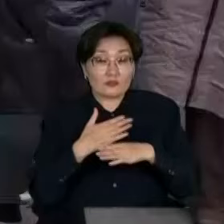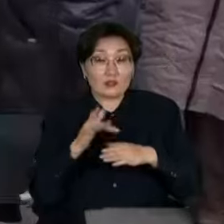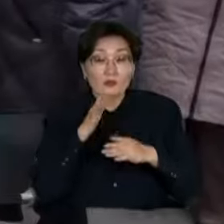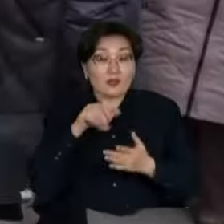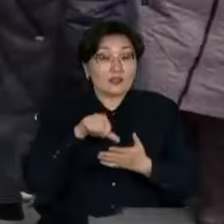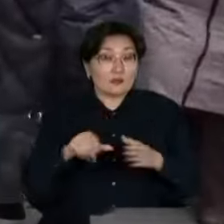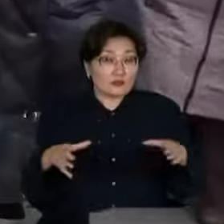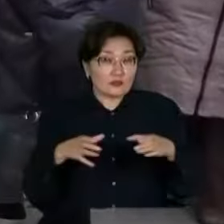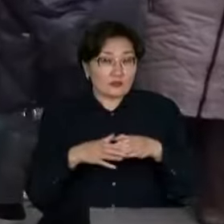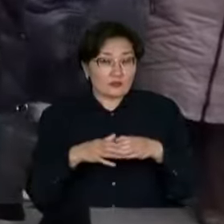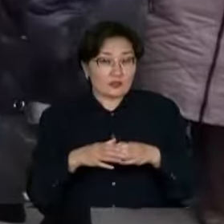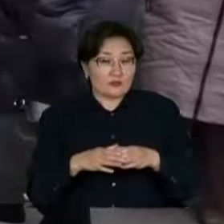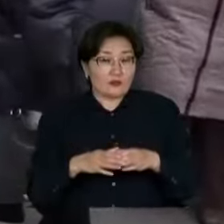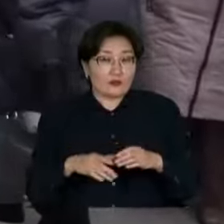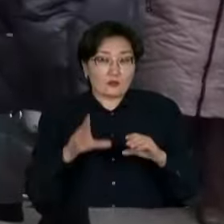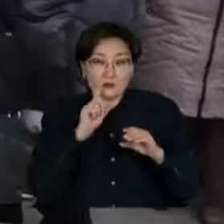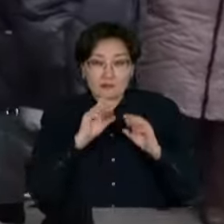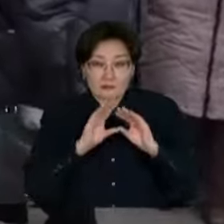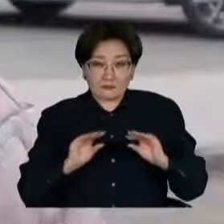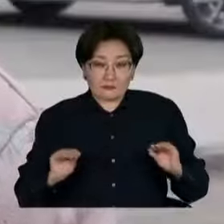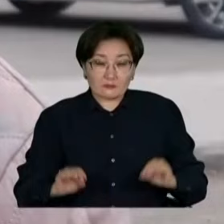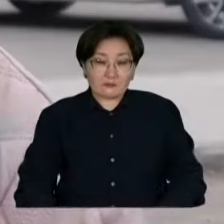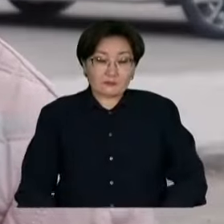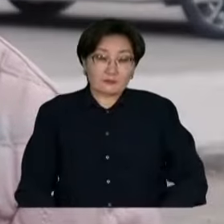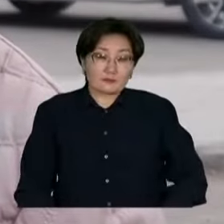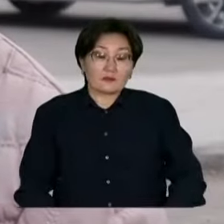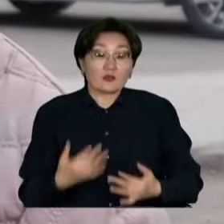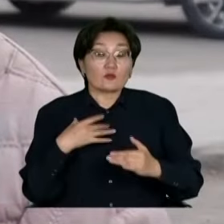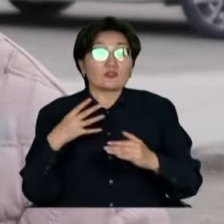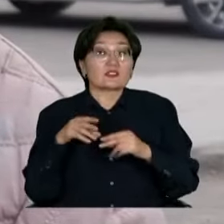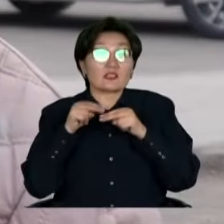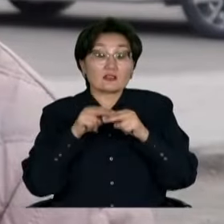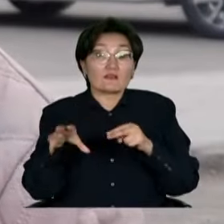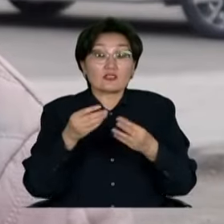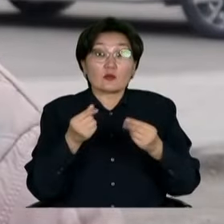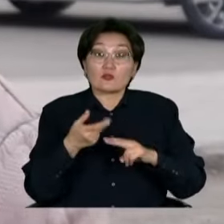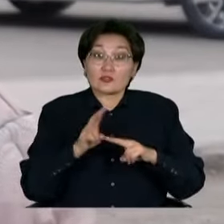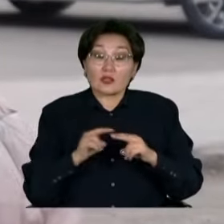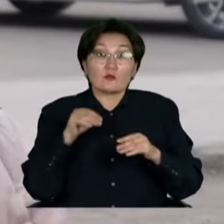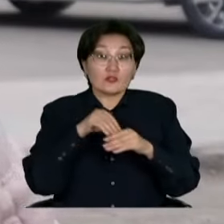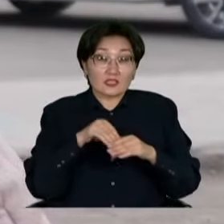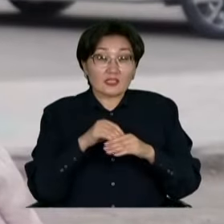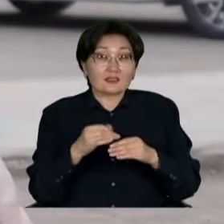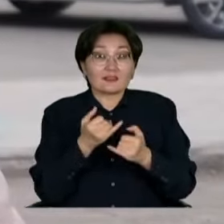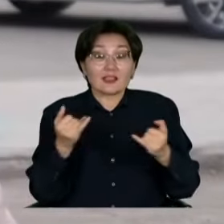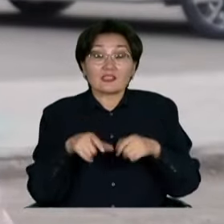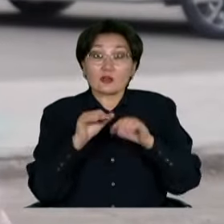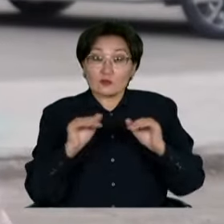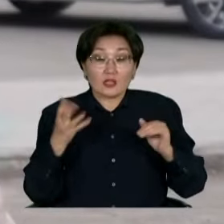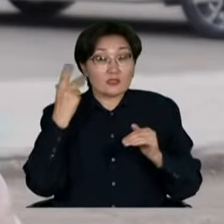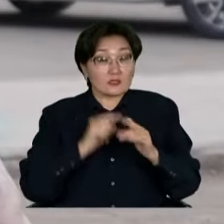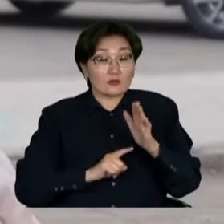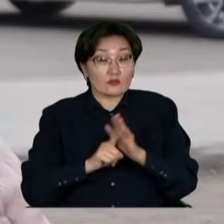представители компании вовсе перестали выходить на связь. «Мы вложили все свои средства, которые собирали для наших детей. Когда